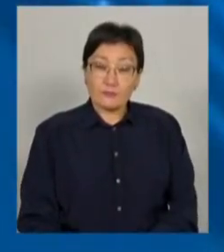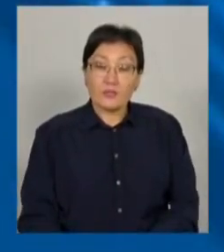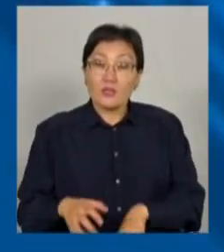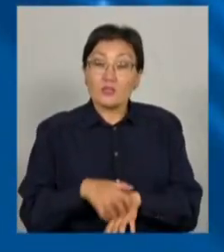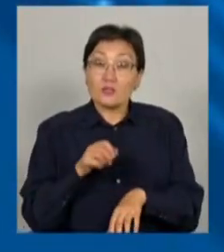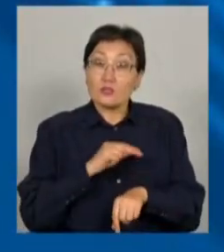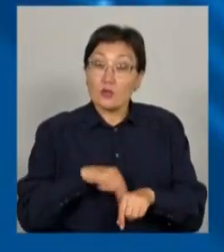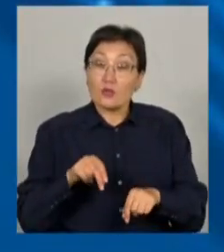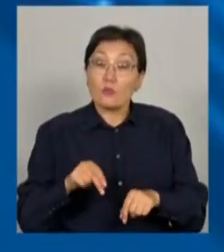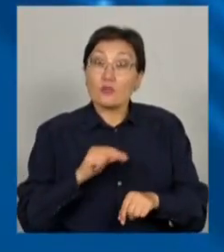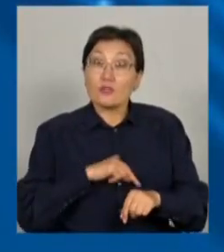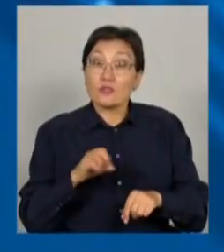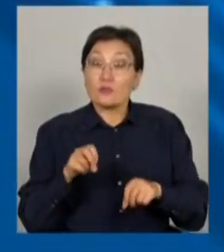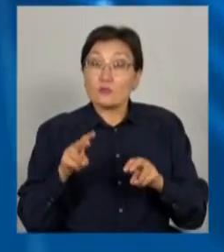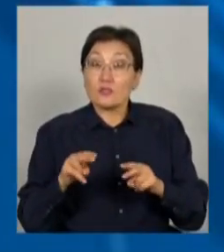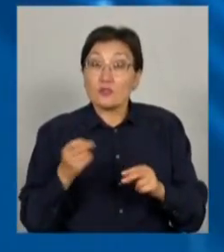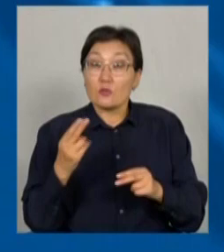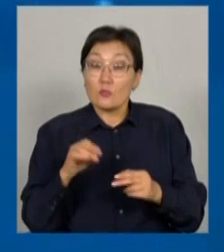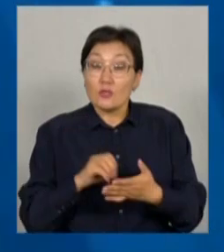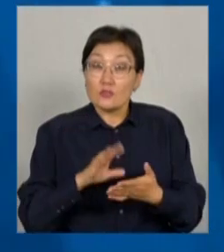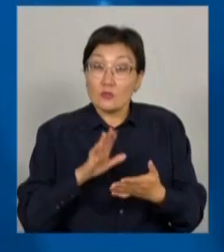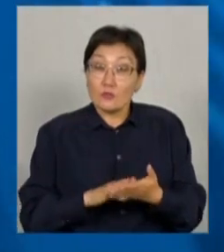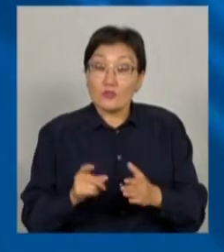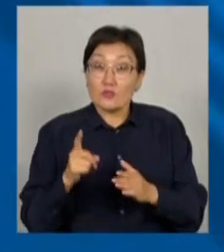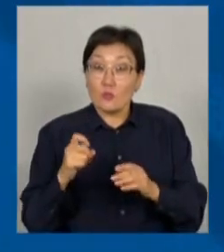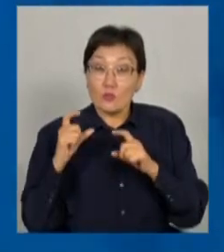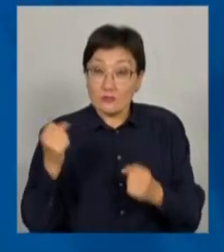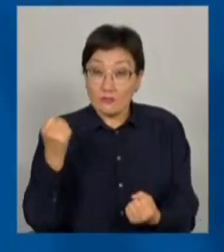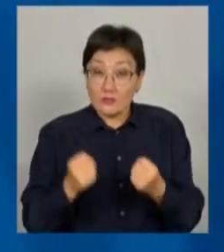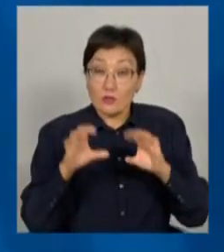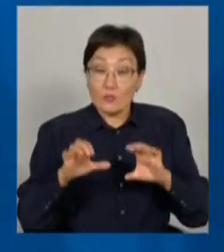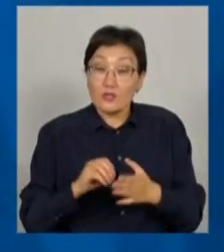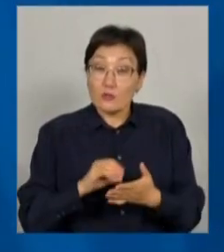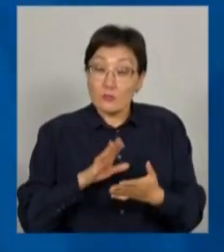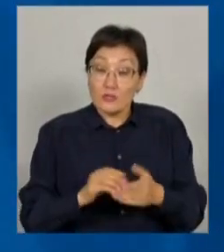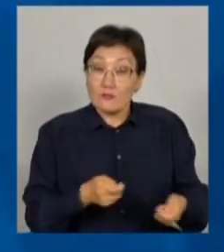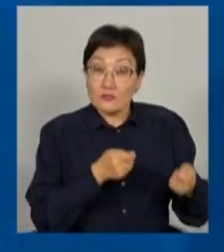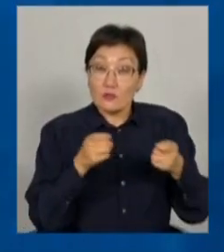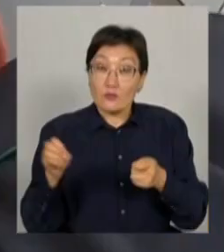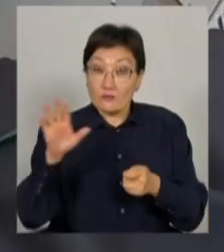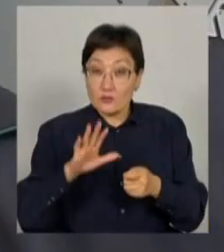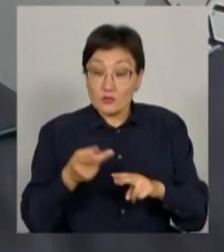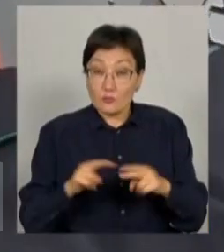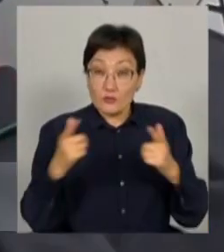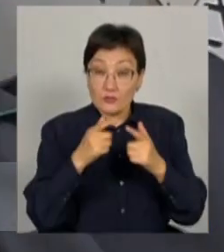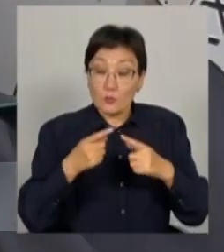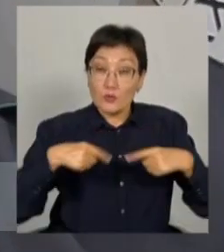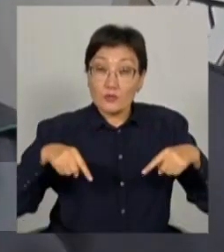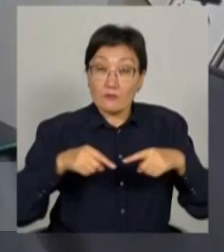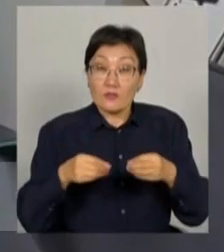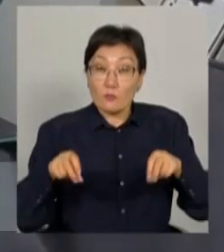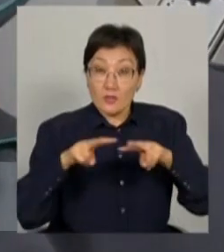Кокшетау сотрудники спецзоны нелегально зарегистрировали более 100 грузовых автомобилей, завезенных из Европы. Об этом сообщили в агентстве